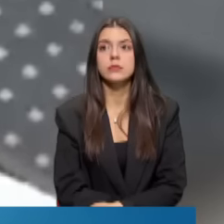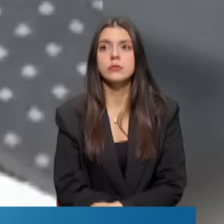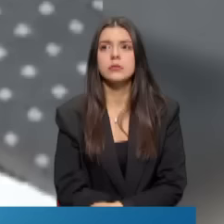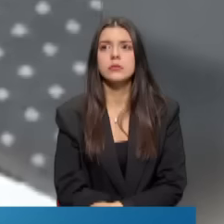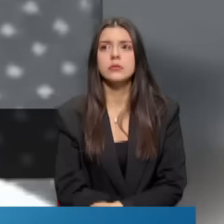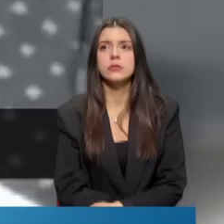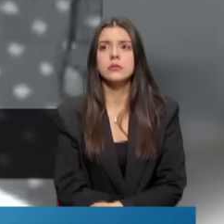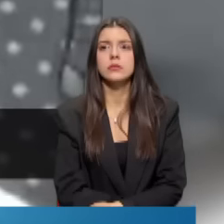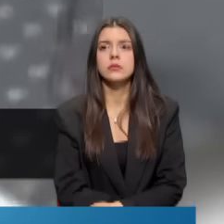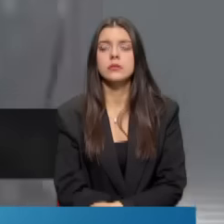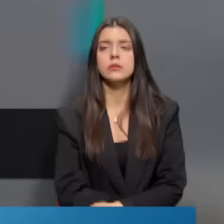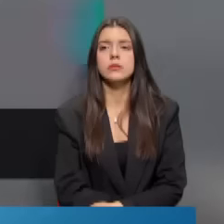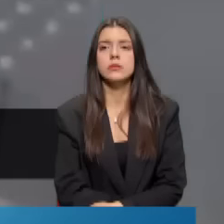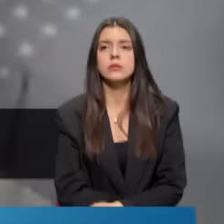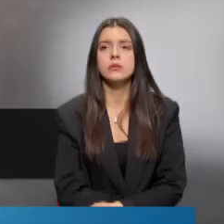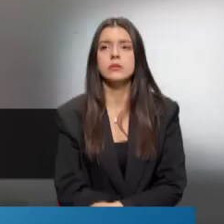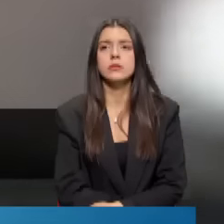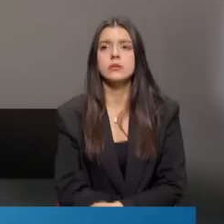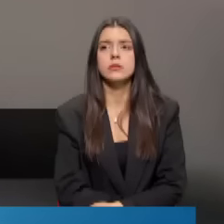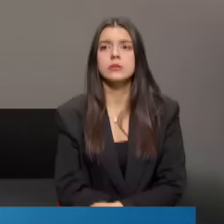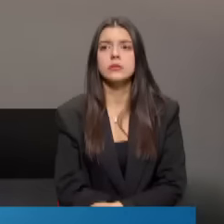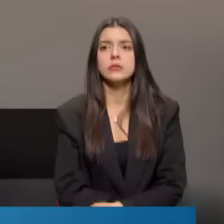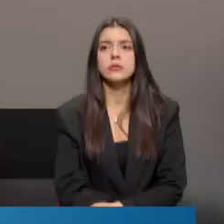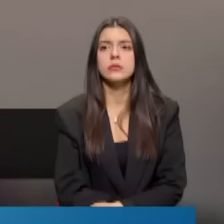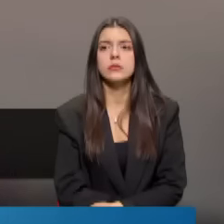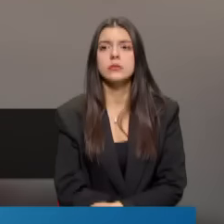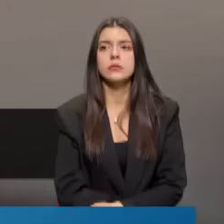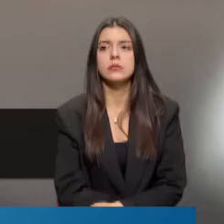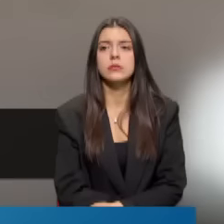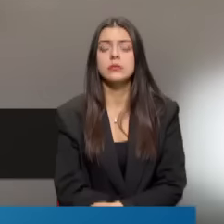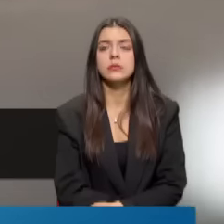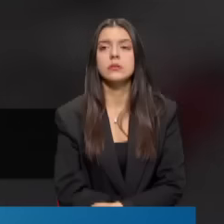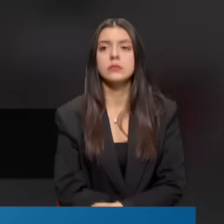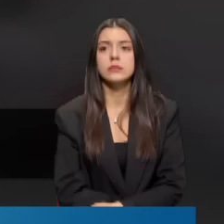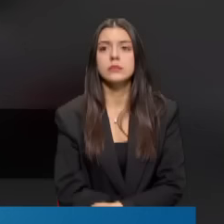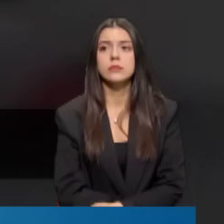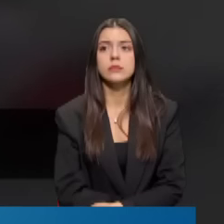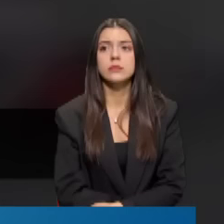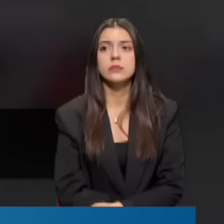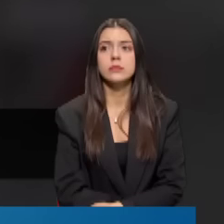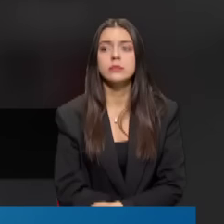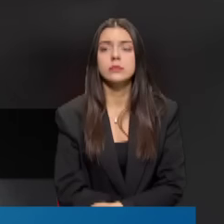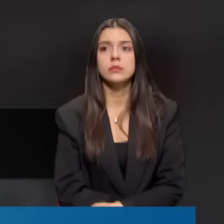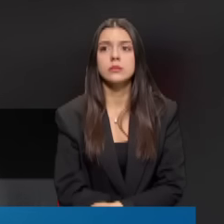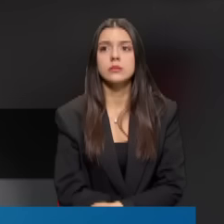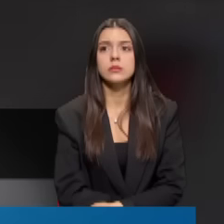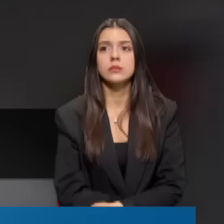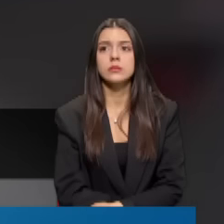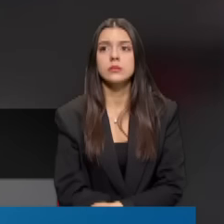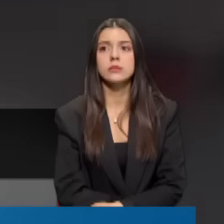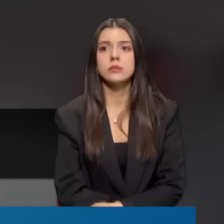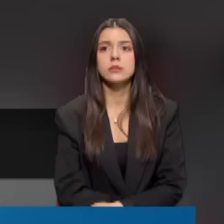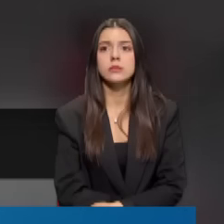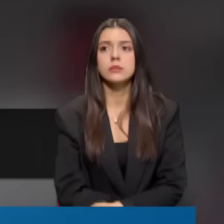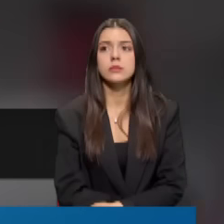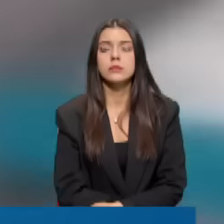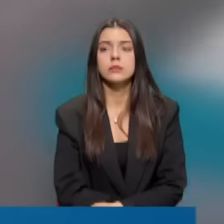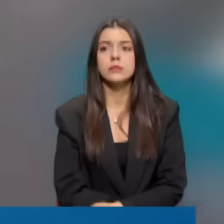yansıyor arabanın altına kaldı çocuk ay halimize ay halimize geliyor Geliyor geliyor iniyor